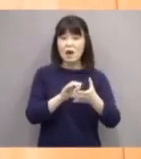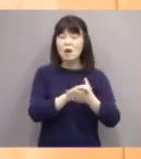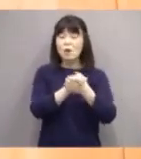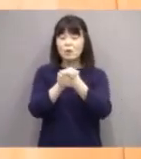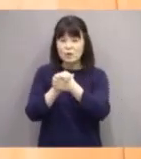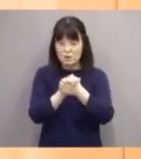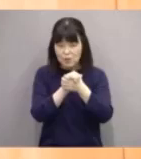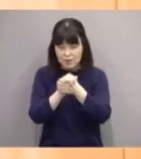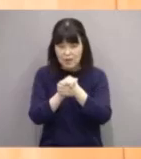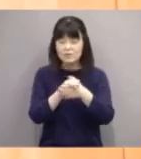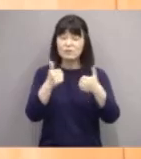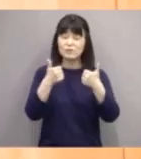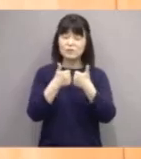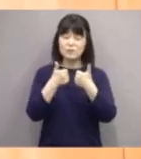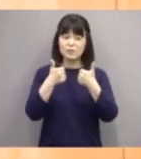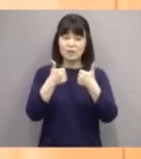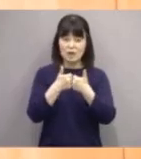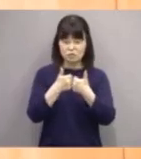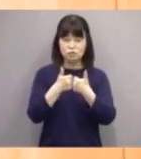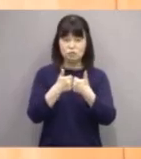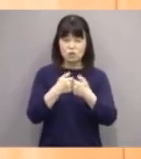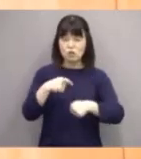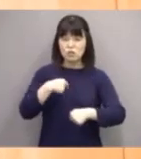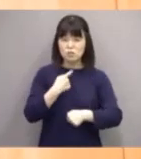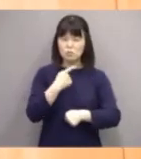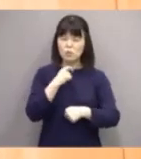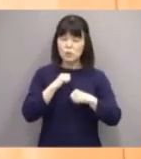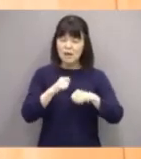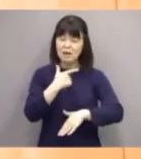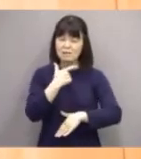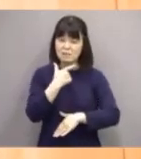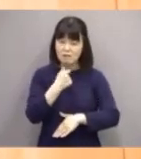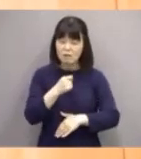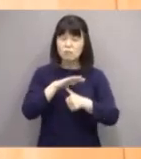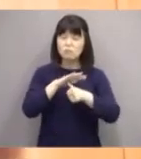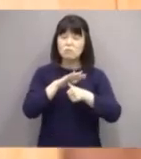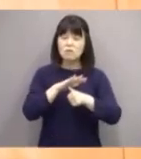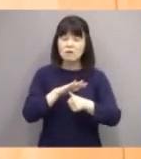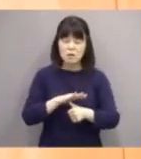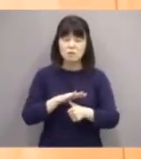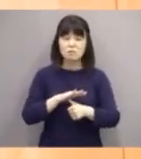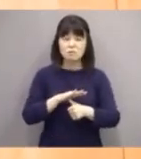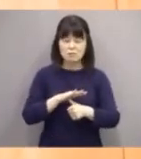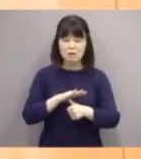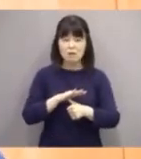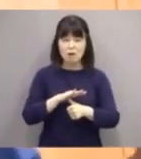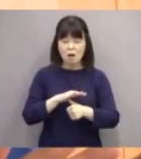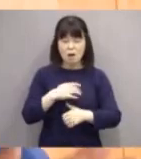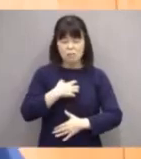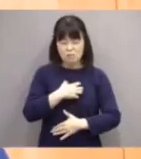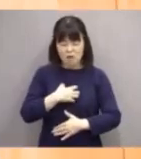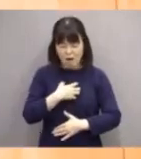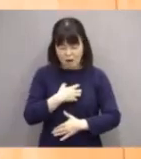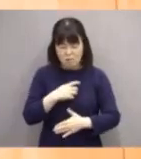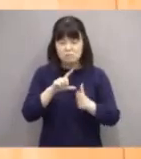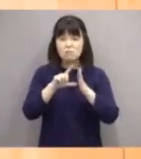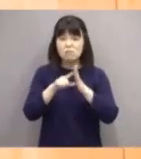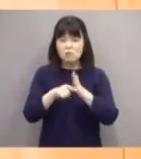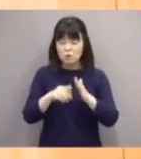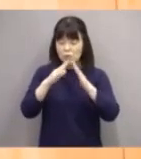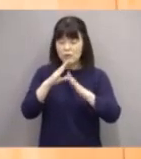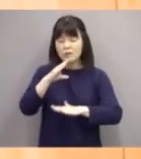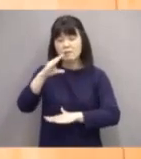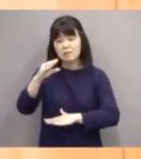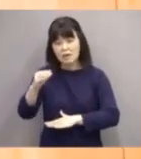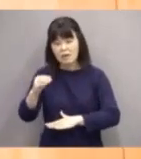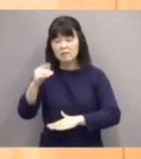友達と話し合う、ちょっと自分のやりたいことを抑えてみる、で悔しかってもいっぺんお家へ帰ってお